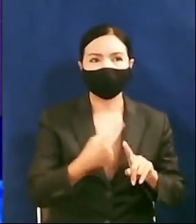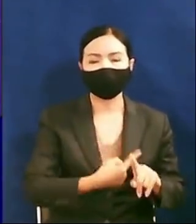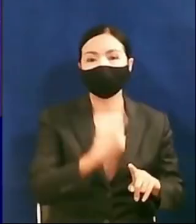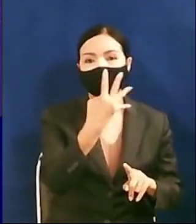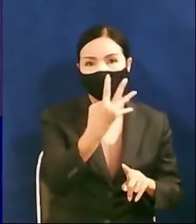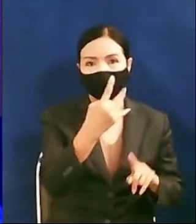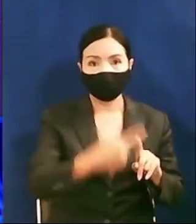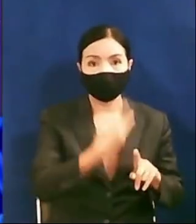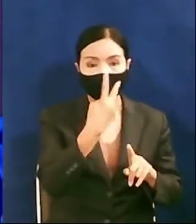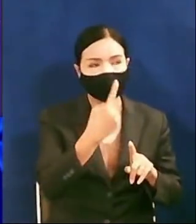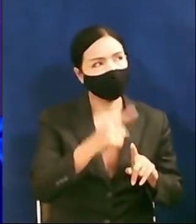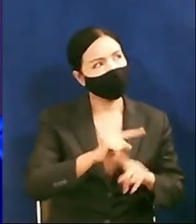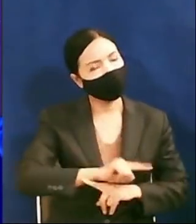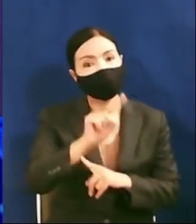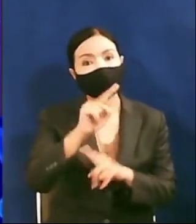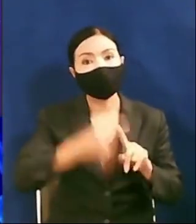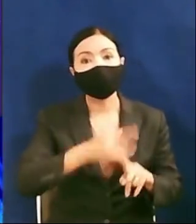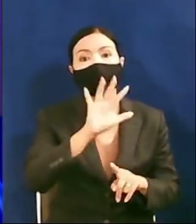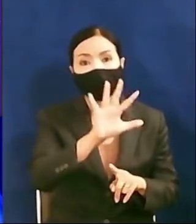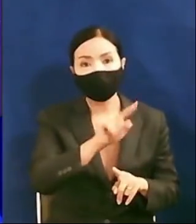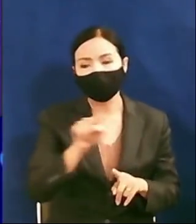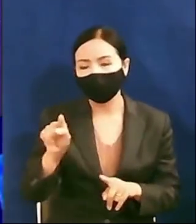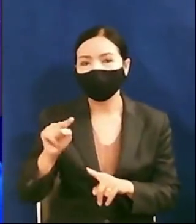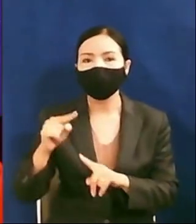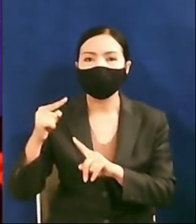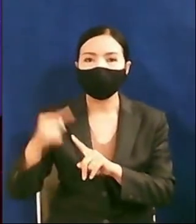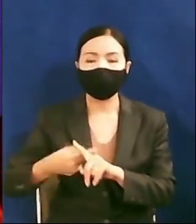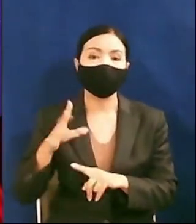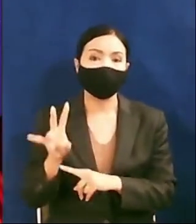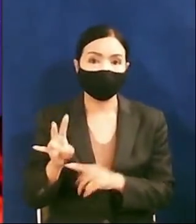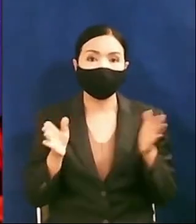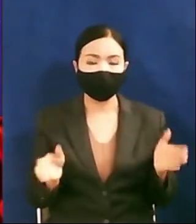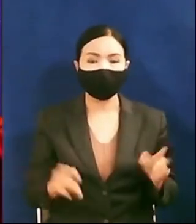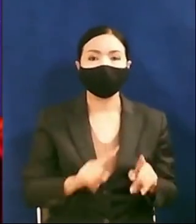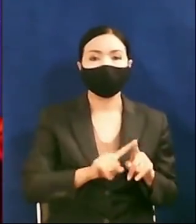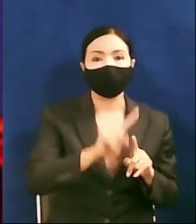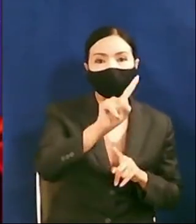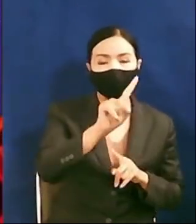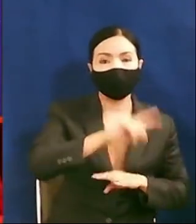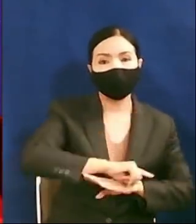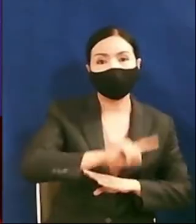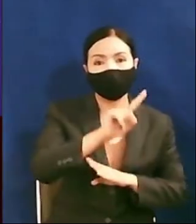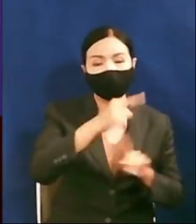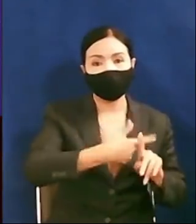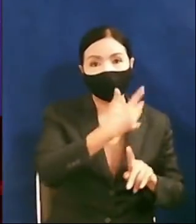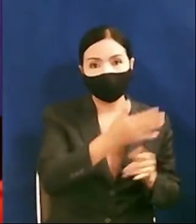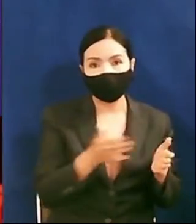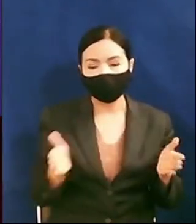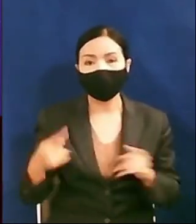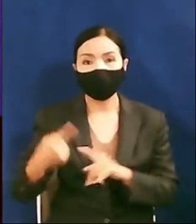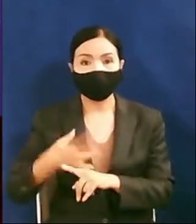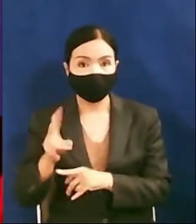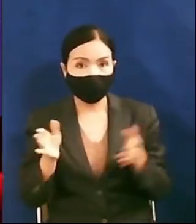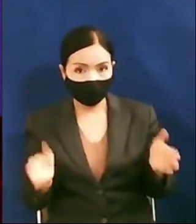นนะครับตั้งแต่1พฤษภาคมจนกระทั่งถึงเดือนกรกฎาคมนะครับเราก็พบบุคลากรทางการแพ